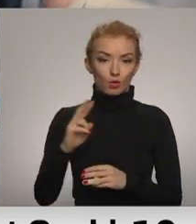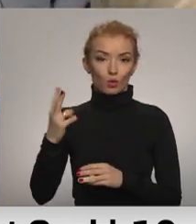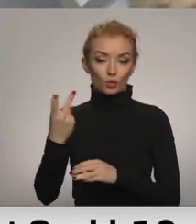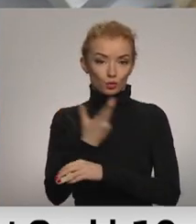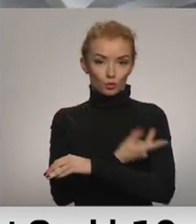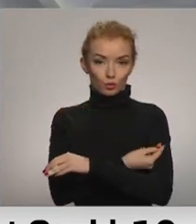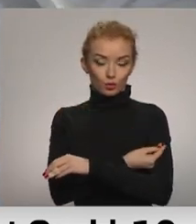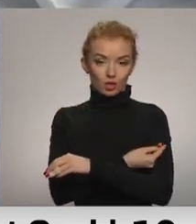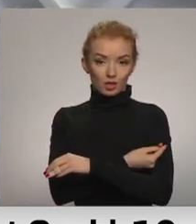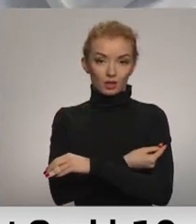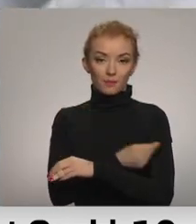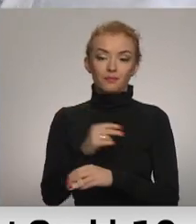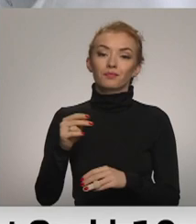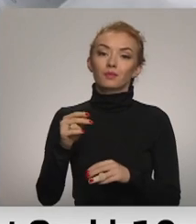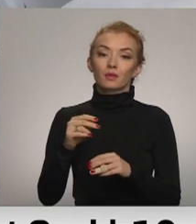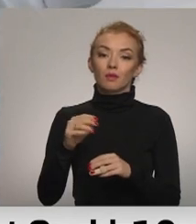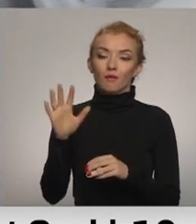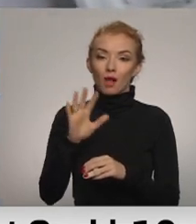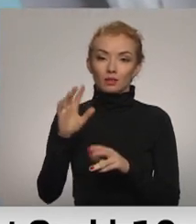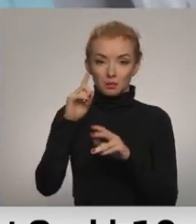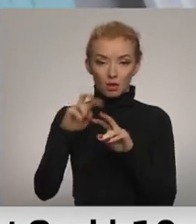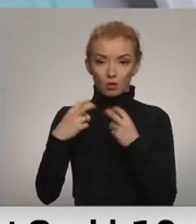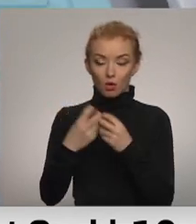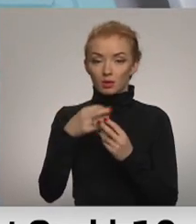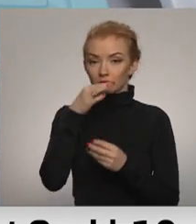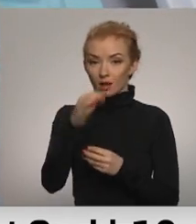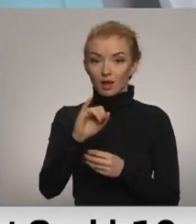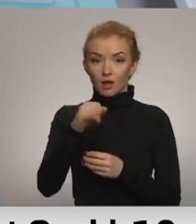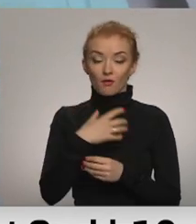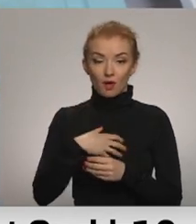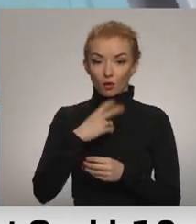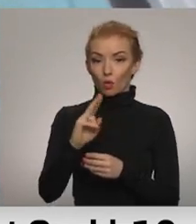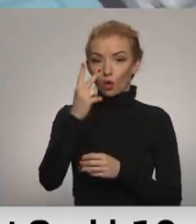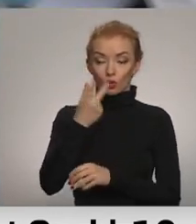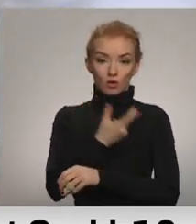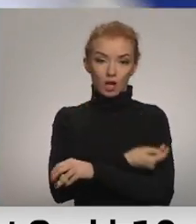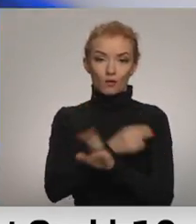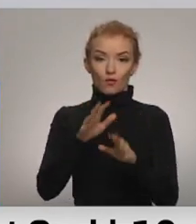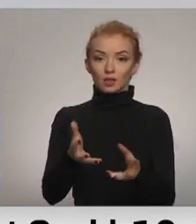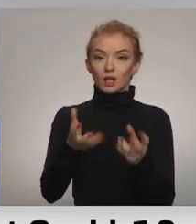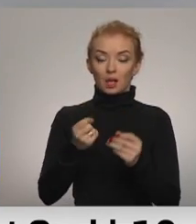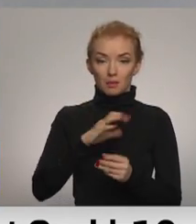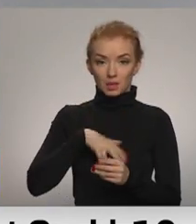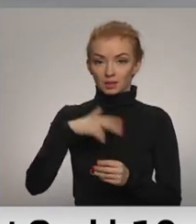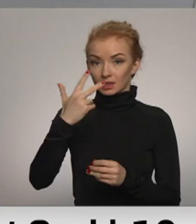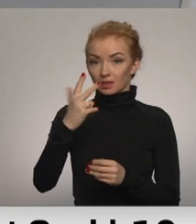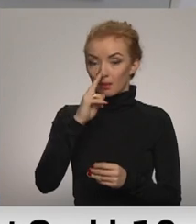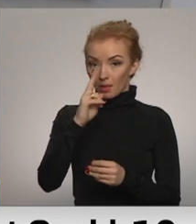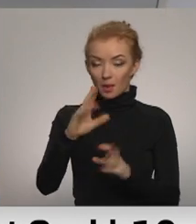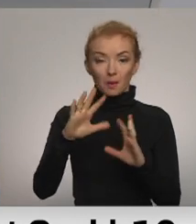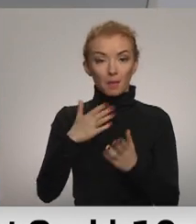poti. Imunizācijas valsts padome norāda, ka vajadzības gadījumā 2. devu varēs saņemt pēc 3 nedēļām, taču